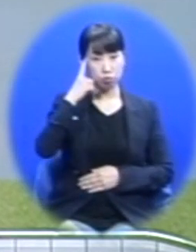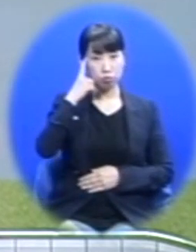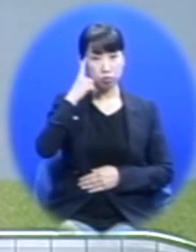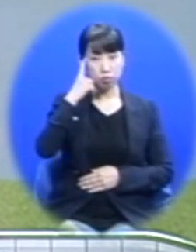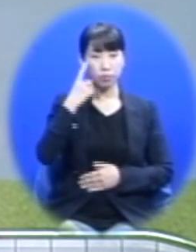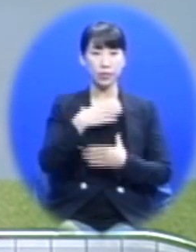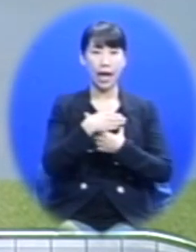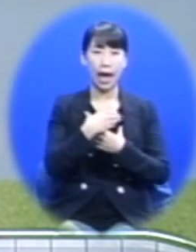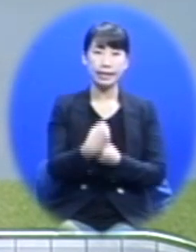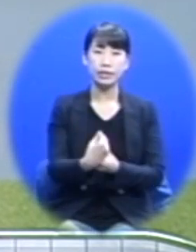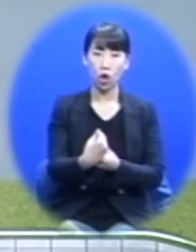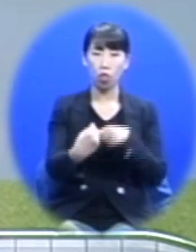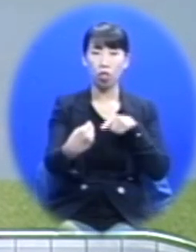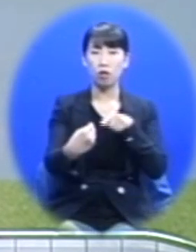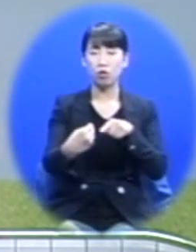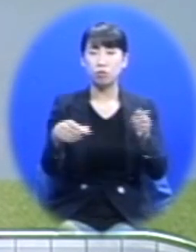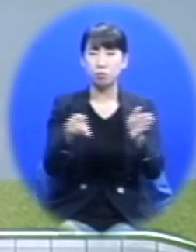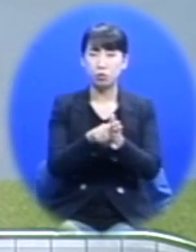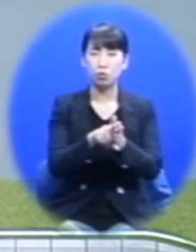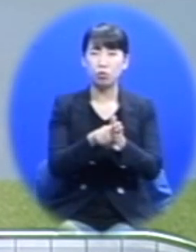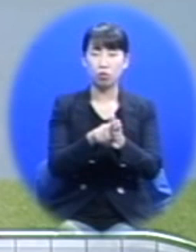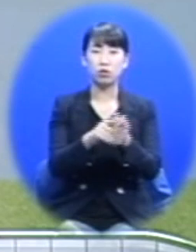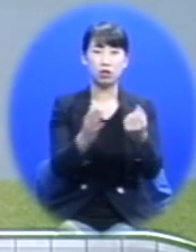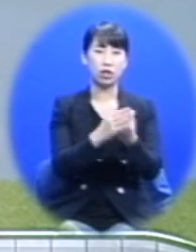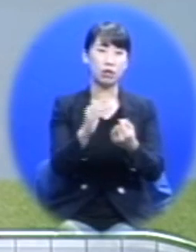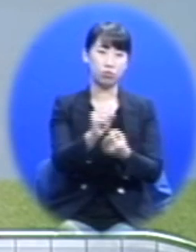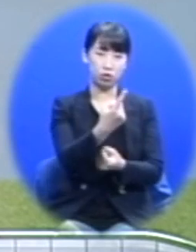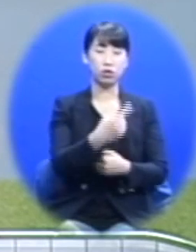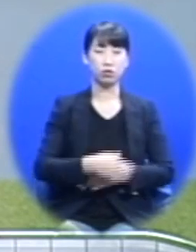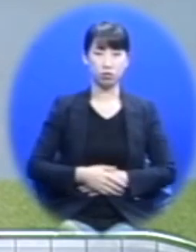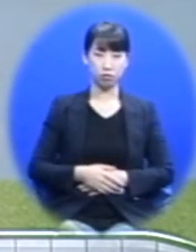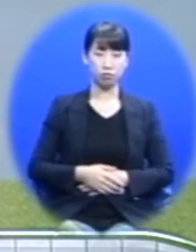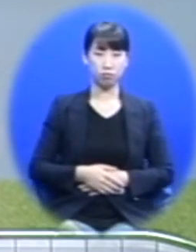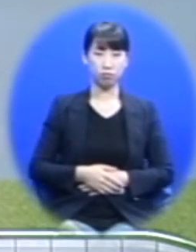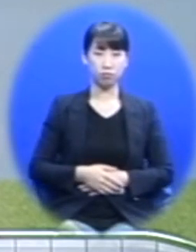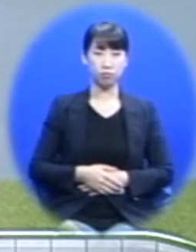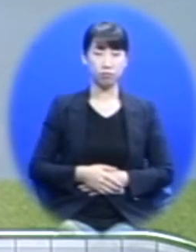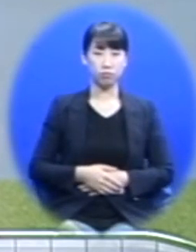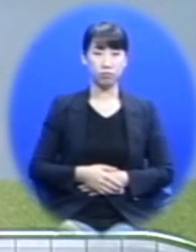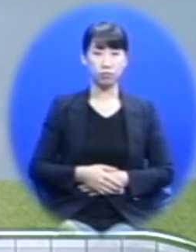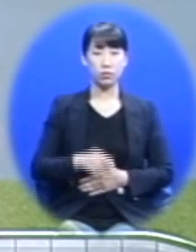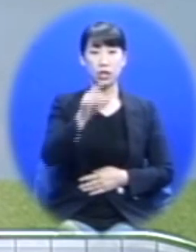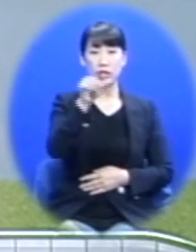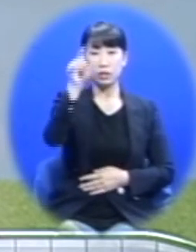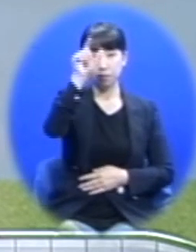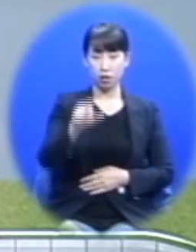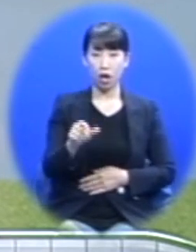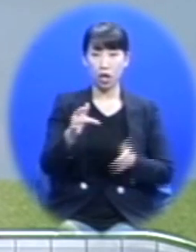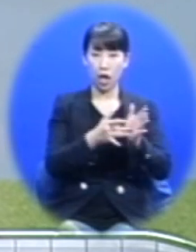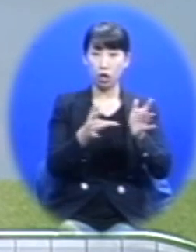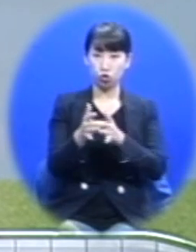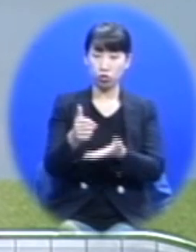안전한 것을 의지하고 살았기 때문에. 정말 믿고 의지할 대상이 아니었어요. 그런데 십자가 지신 예수님을 정말